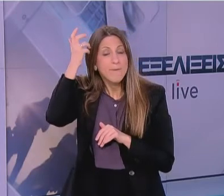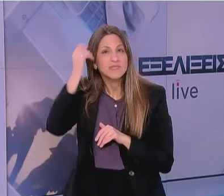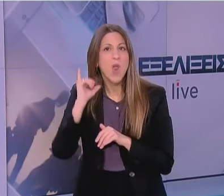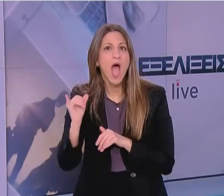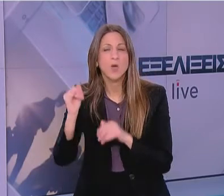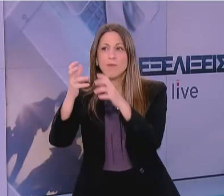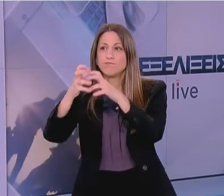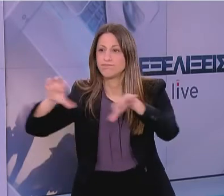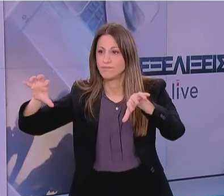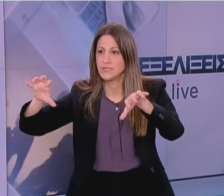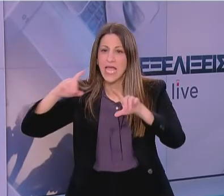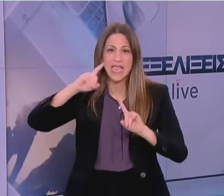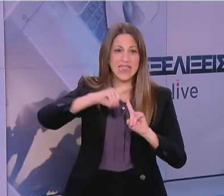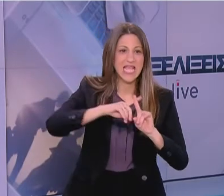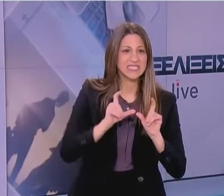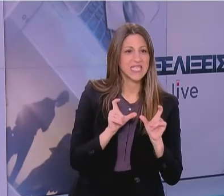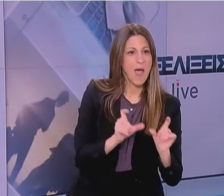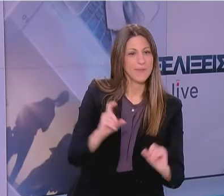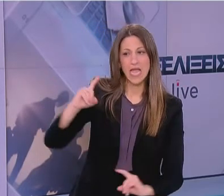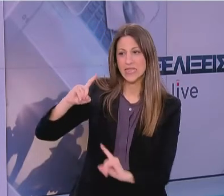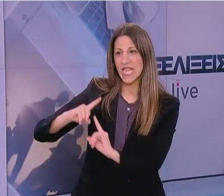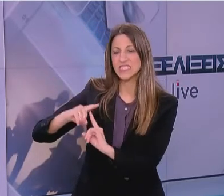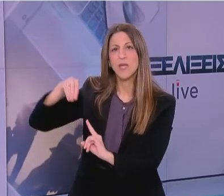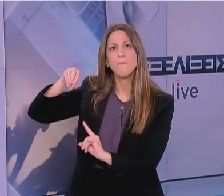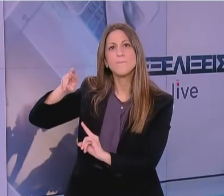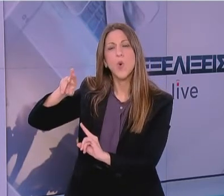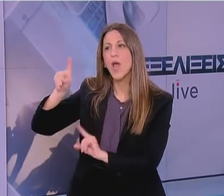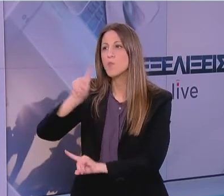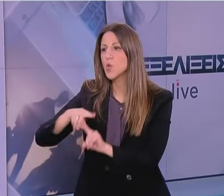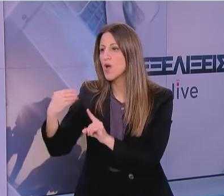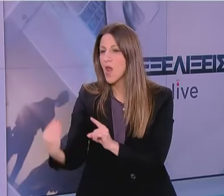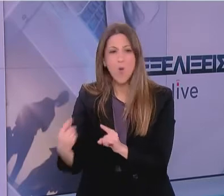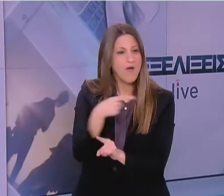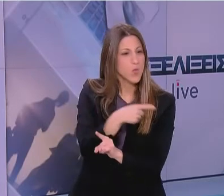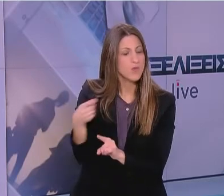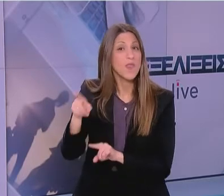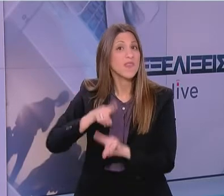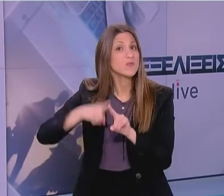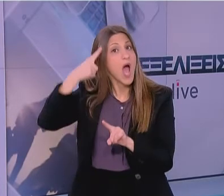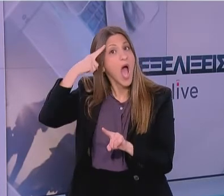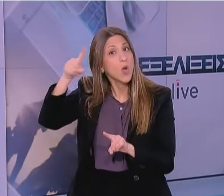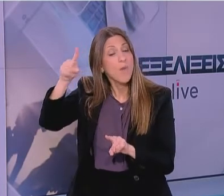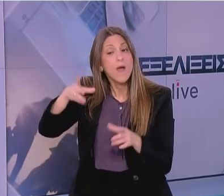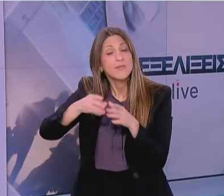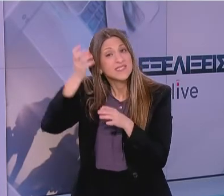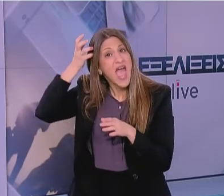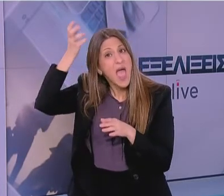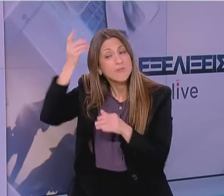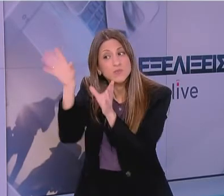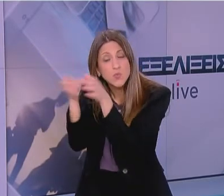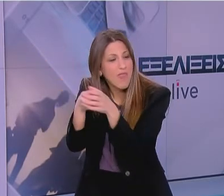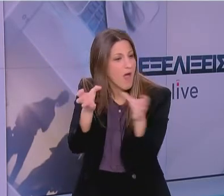σχετικά με την αξιοπιστία των αντισωμάτων, γι' αυτό ακόμα δεν έχουν μπει ευρέως στο παιχνίδι, αλλά δοκιμάζονται σε ερευνητικές προσπάθειες πολλαπλών ομάδων